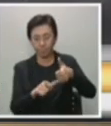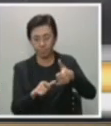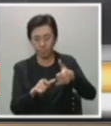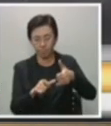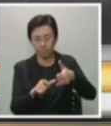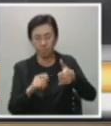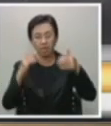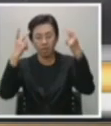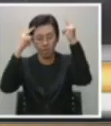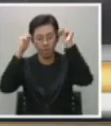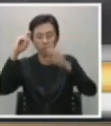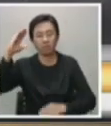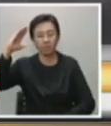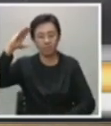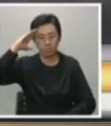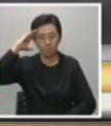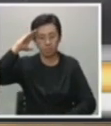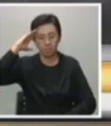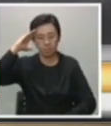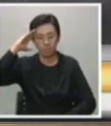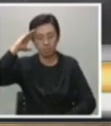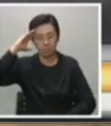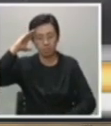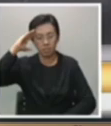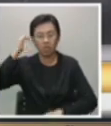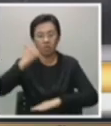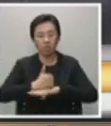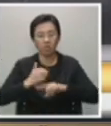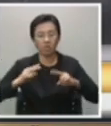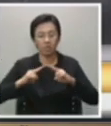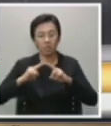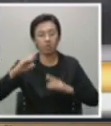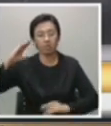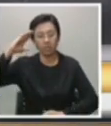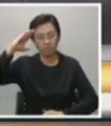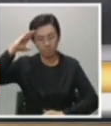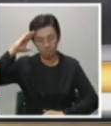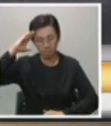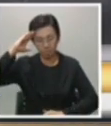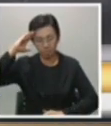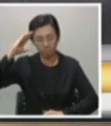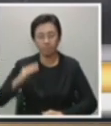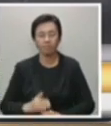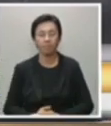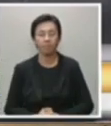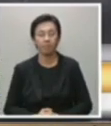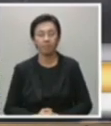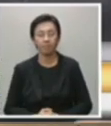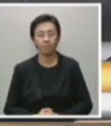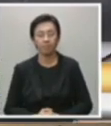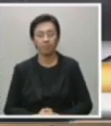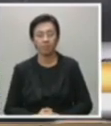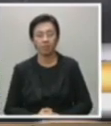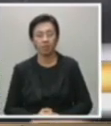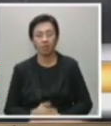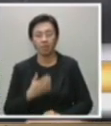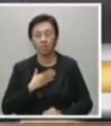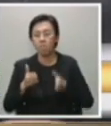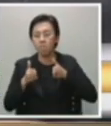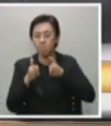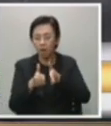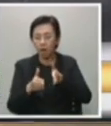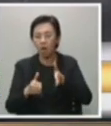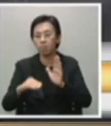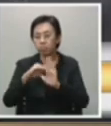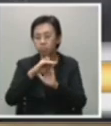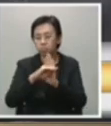อชานายกรัฐมนตรีและรัฐมนตรีว่าการกระทรวงกลาโหมโดยมีข้อกล่าวหาดังนี้